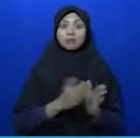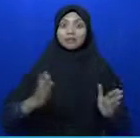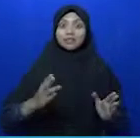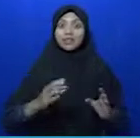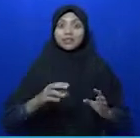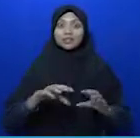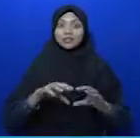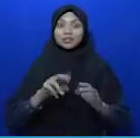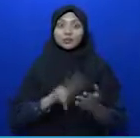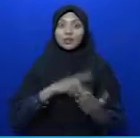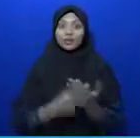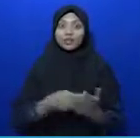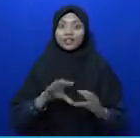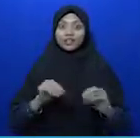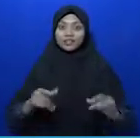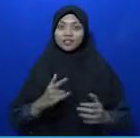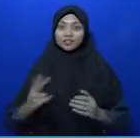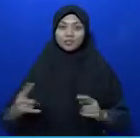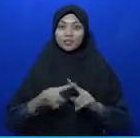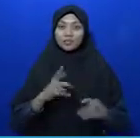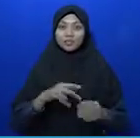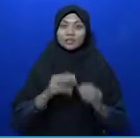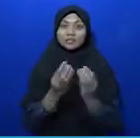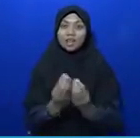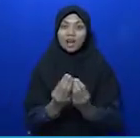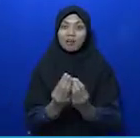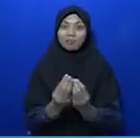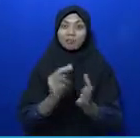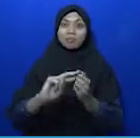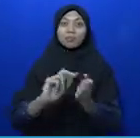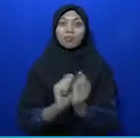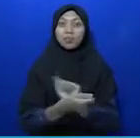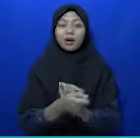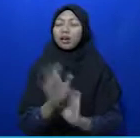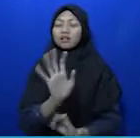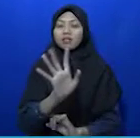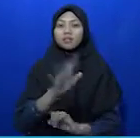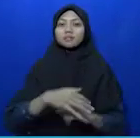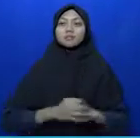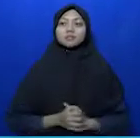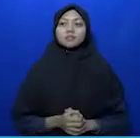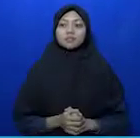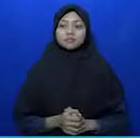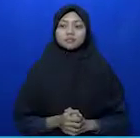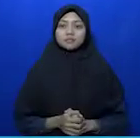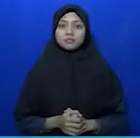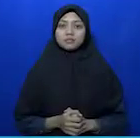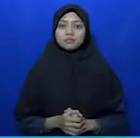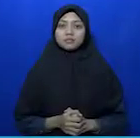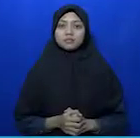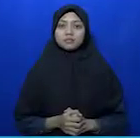tetapi sahamnya tidak berubah. Ini satu. Nah, kemudian yang kedua, pada